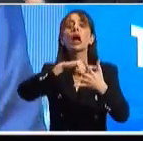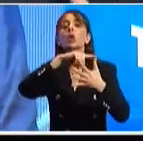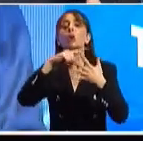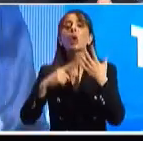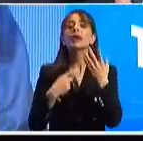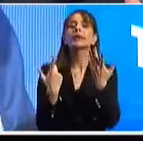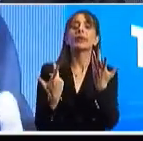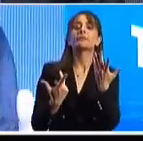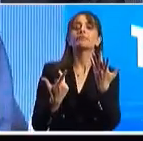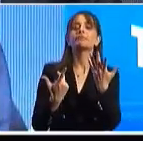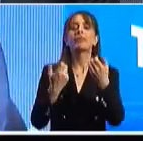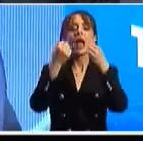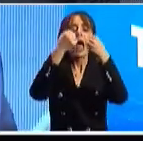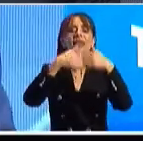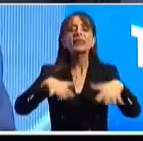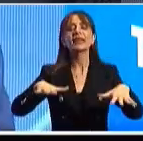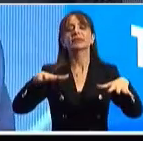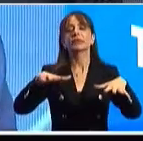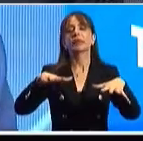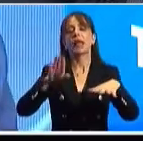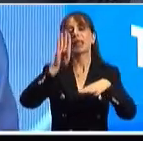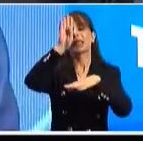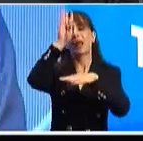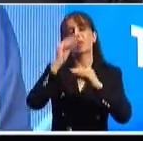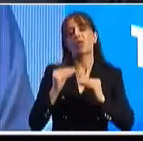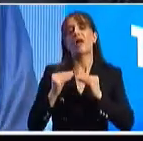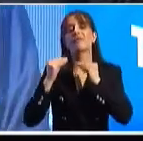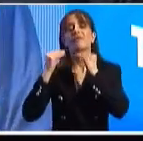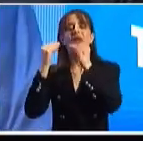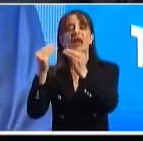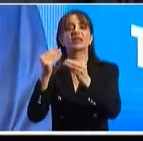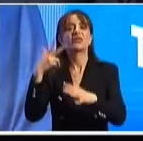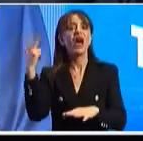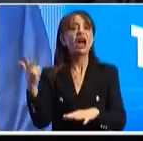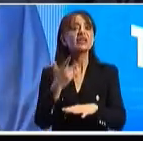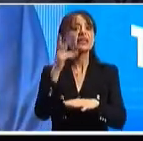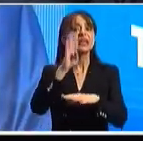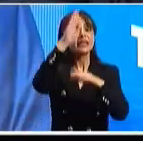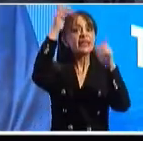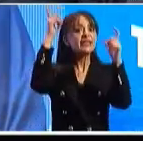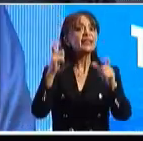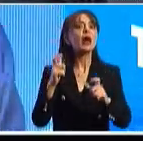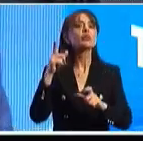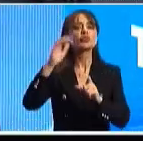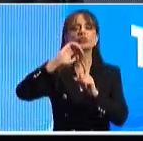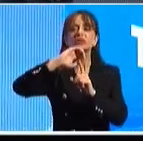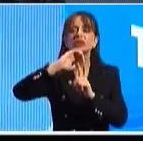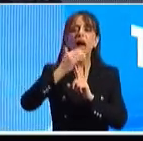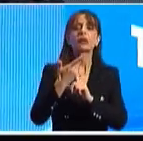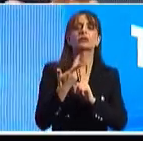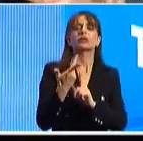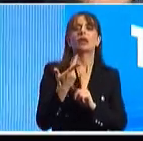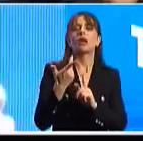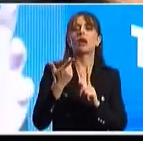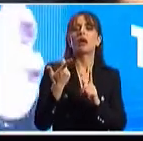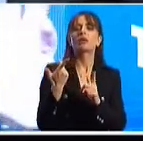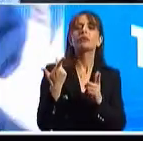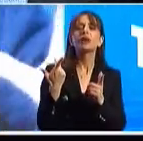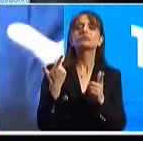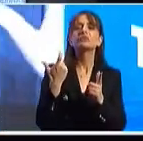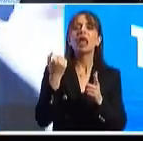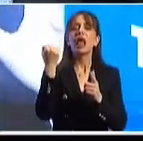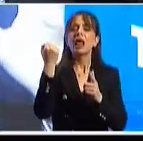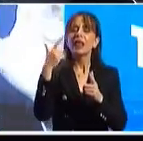inşallah İstanbul'a kazandıracağız ve hızlı bir şekilde İstanbul'un o taksi ihtiyacını gidereceğiz.